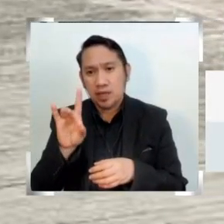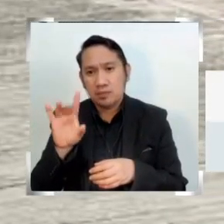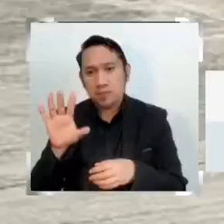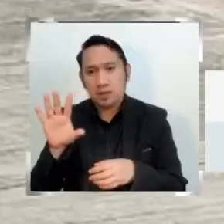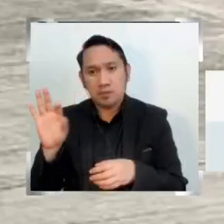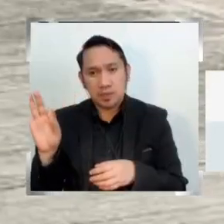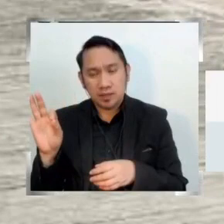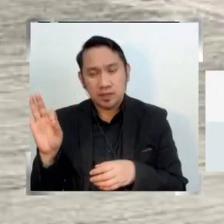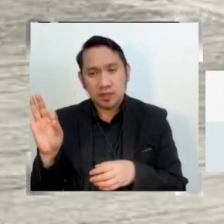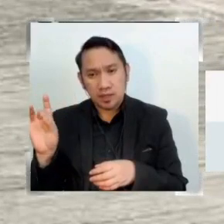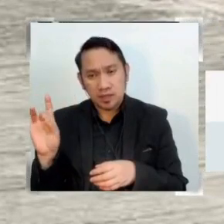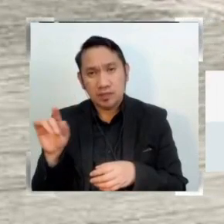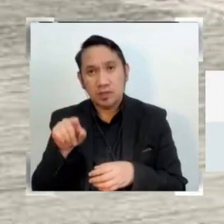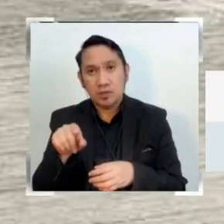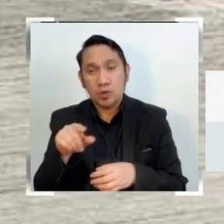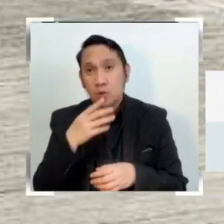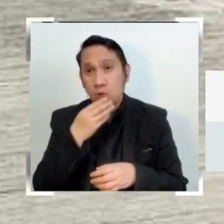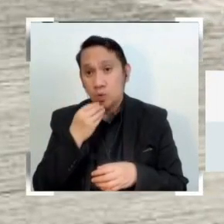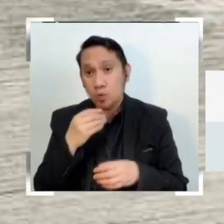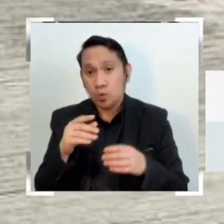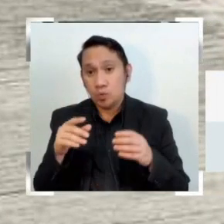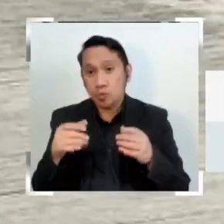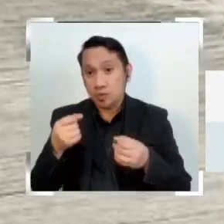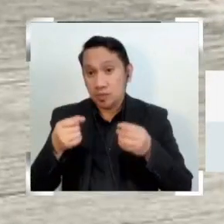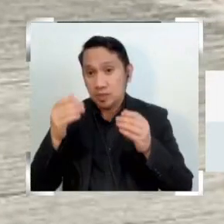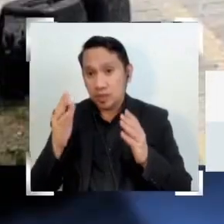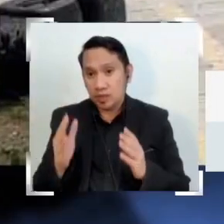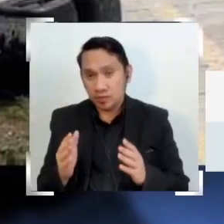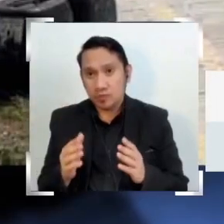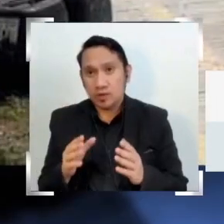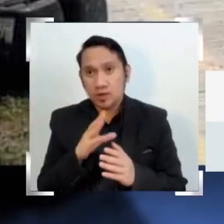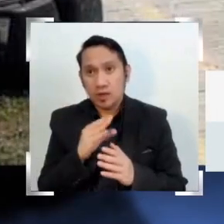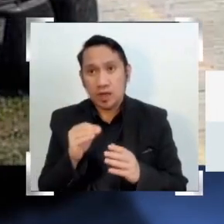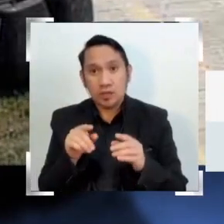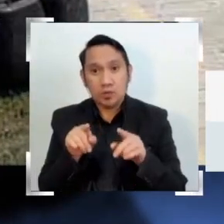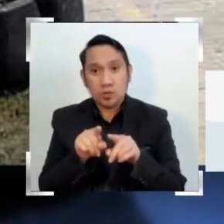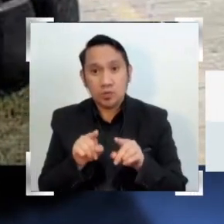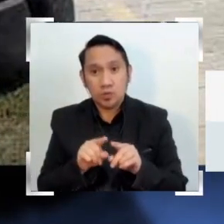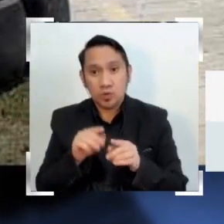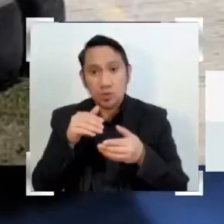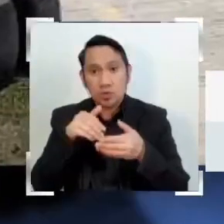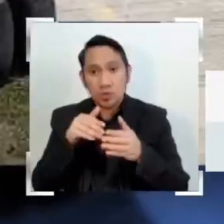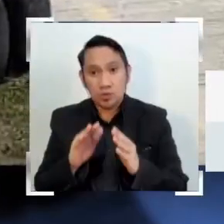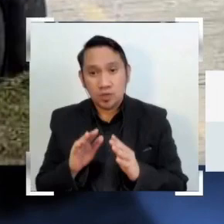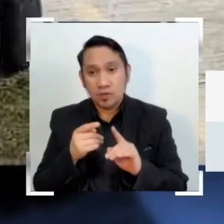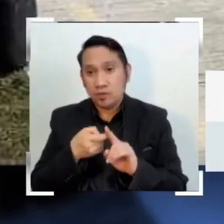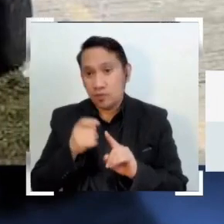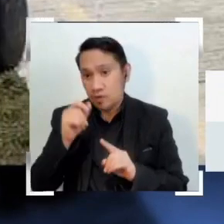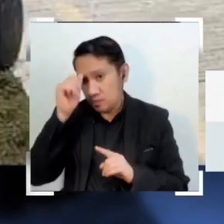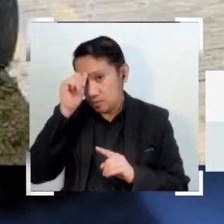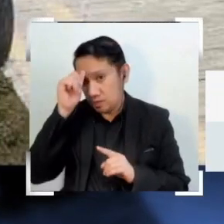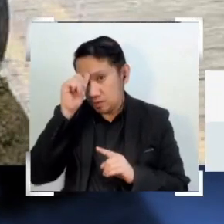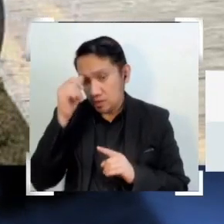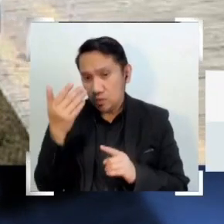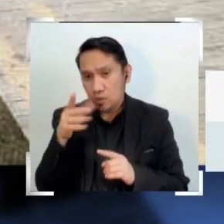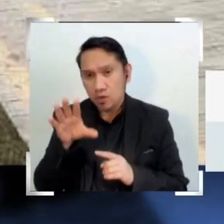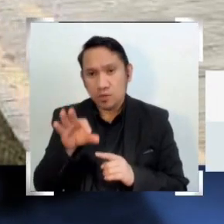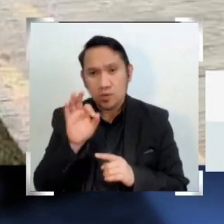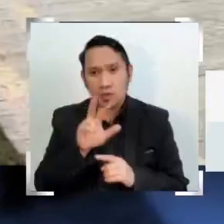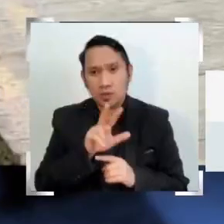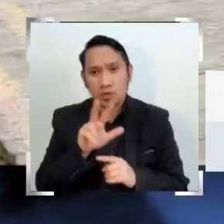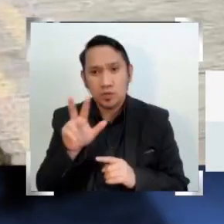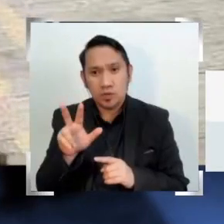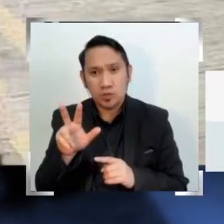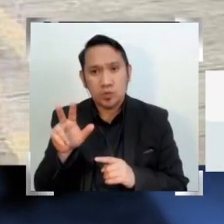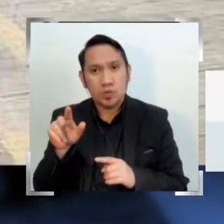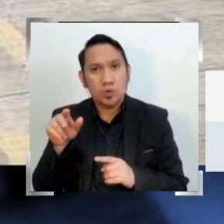RPC-8598, ang piloto na residente ng San Juan City at ang student pilot na isang Indian national. Huli itong na-monitor 32 nautical miles mula